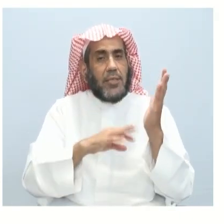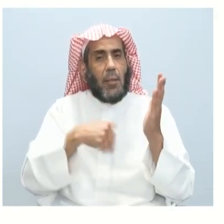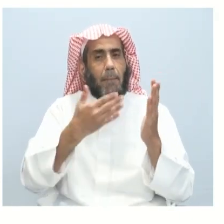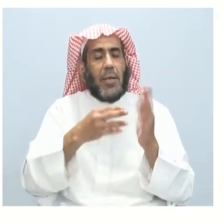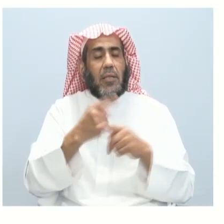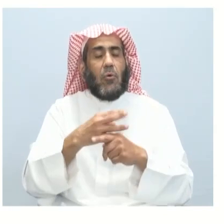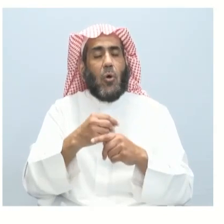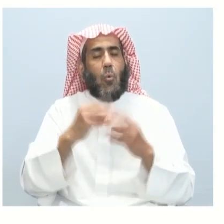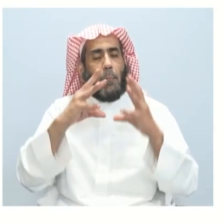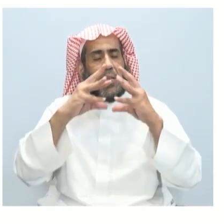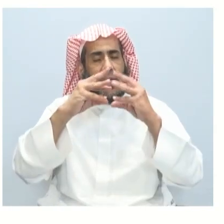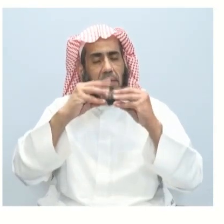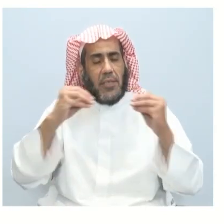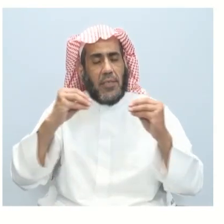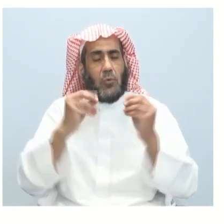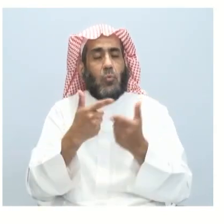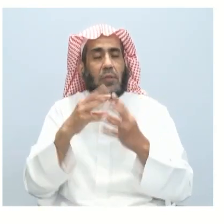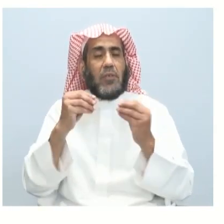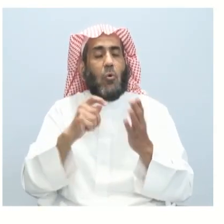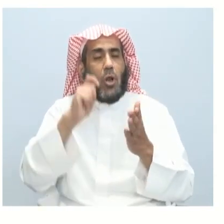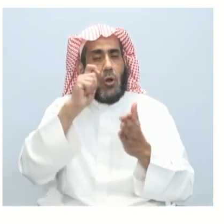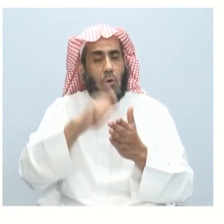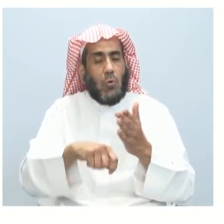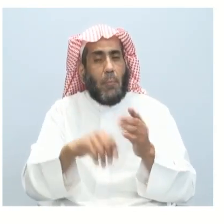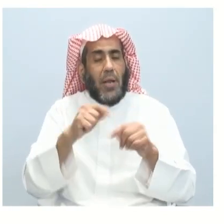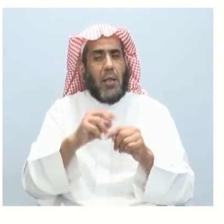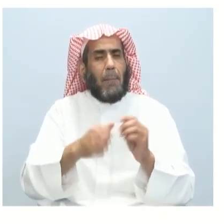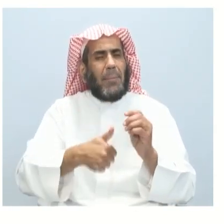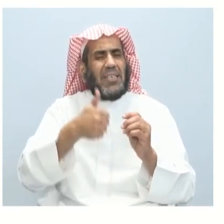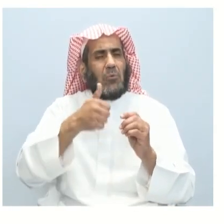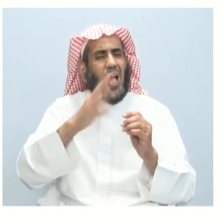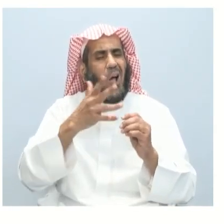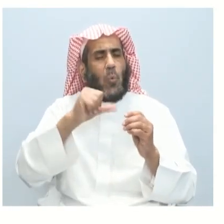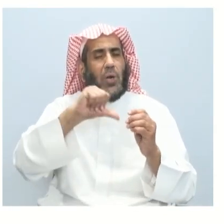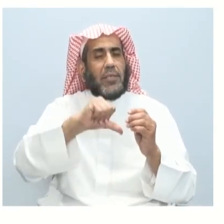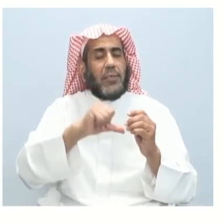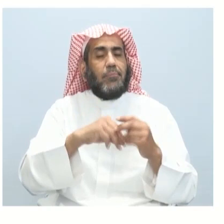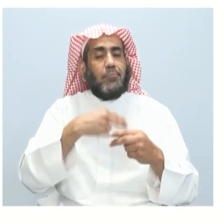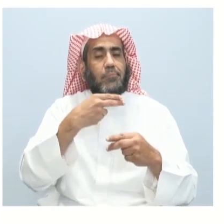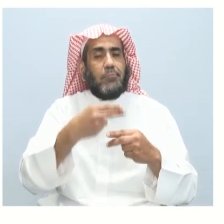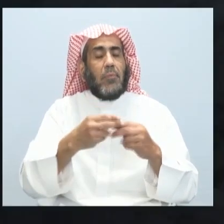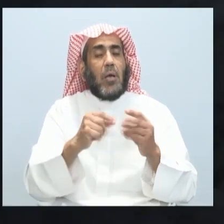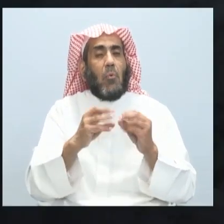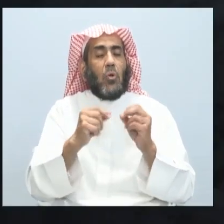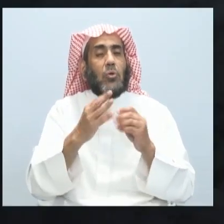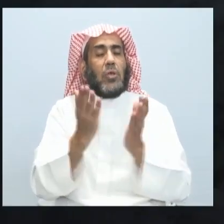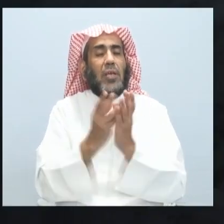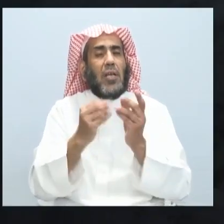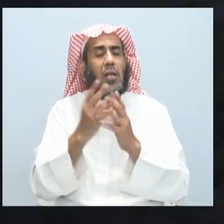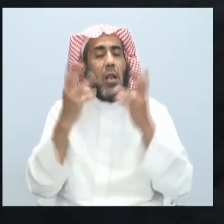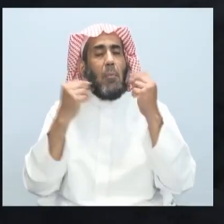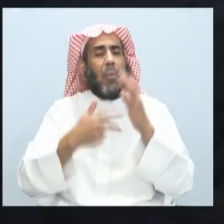انشائه ويقوم بتحليله وتفسيره والحكم عليه بالجوده ورداءه كذلك موضوعات علم البلاغه